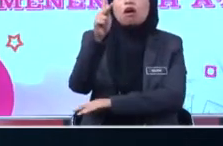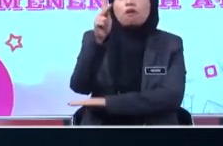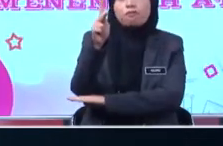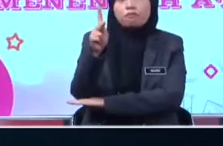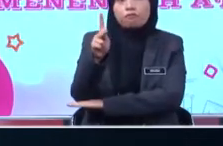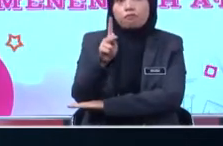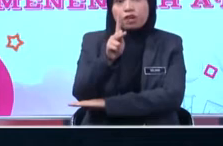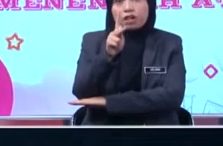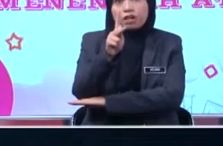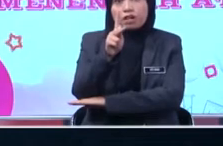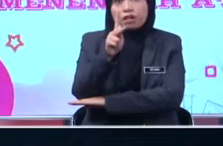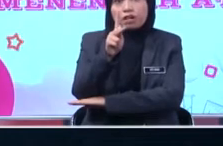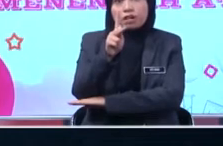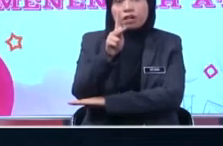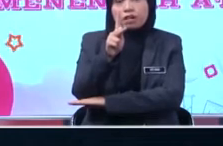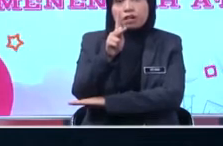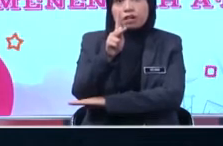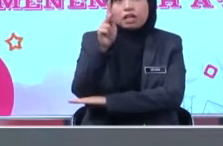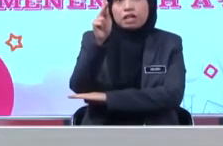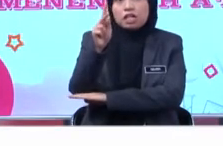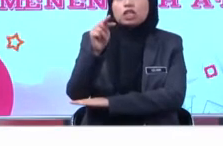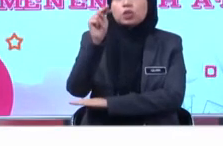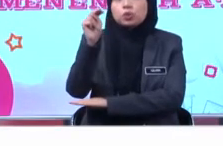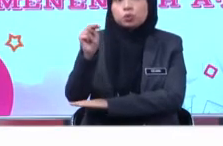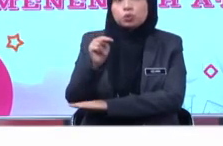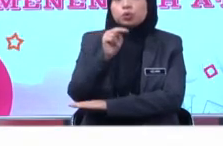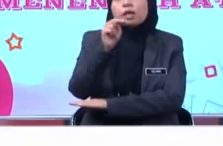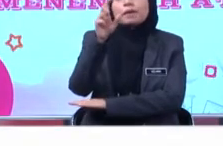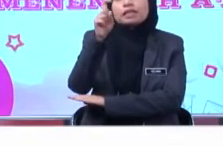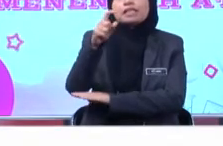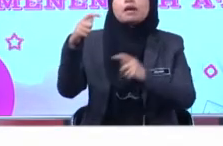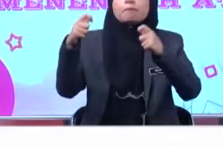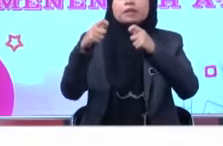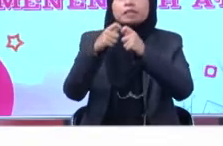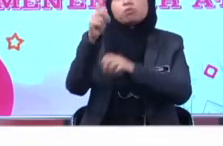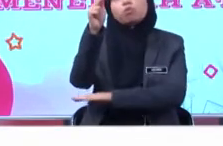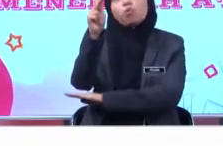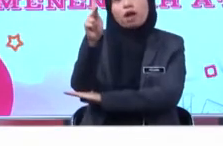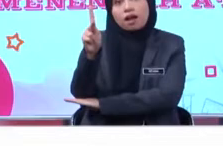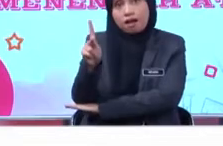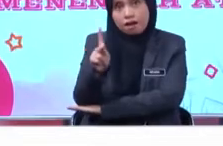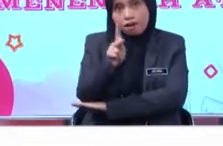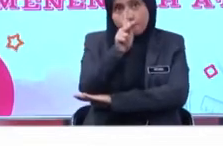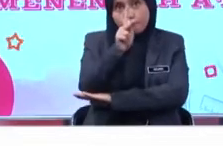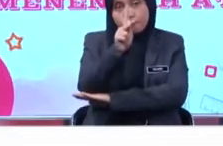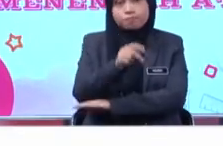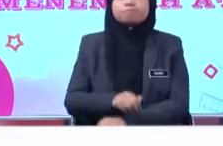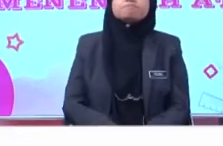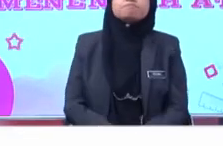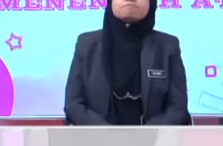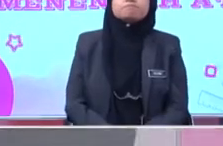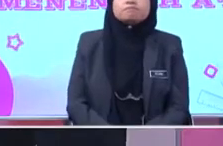kVA apa ini nun mati bertemu dengan karo Agus Alhamdulillah